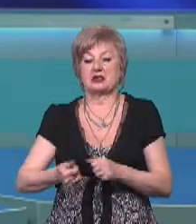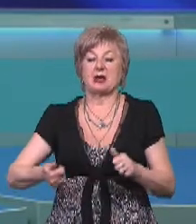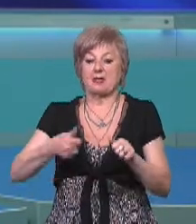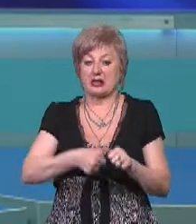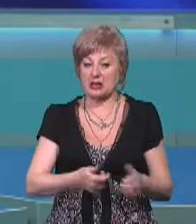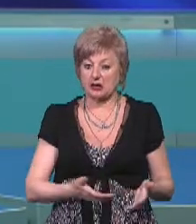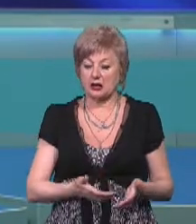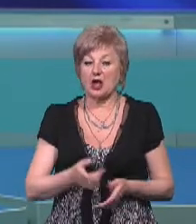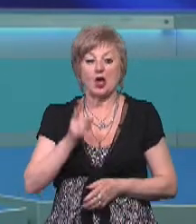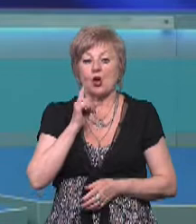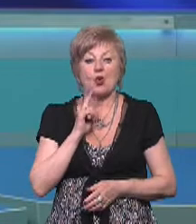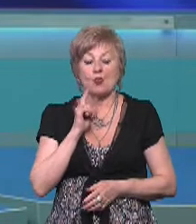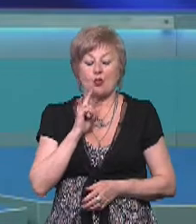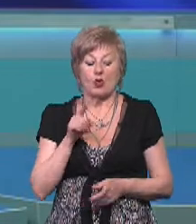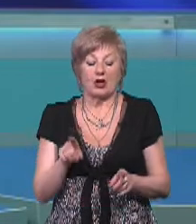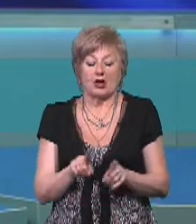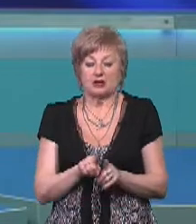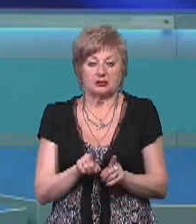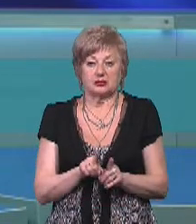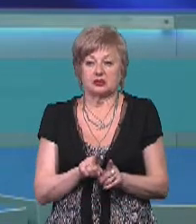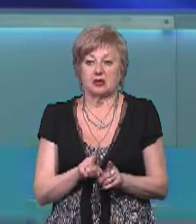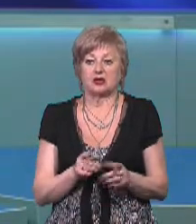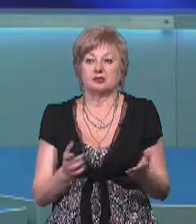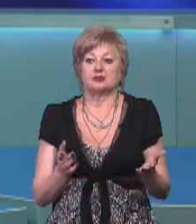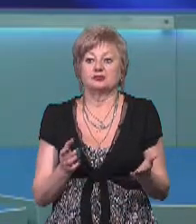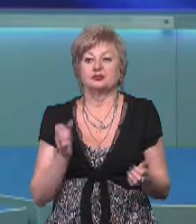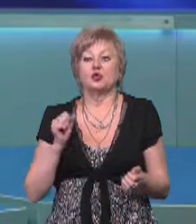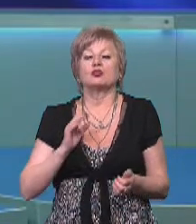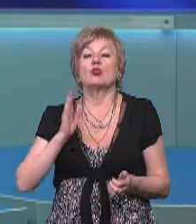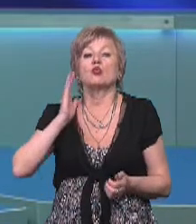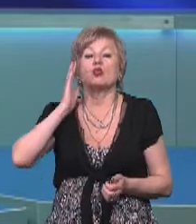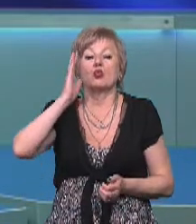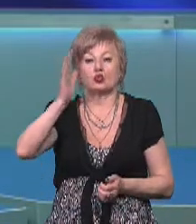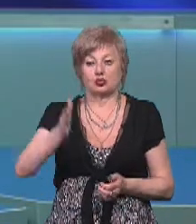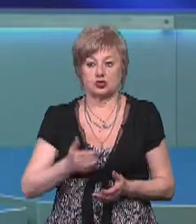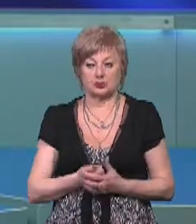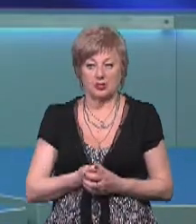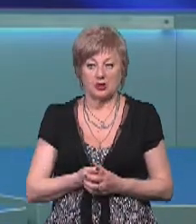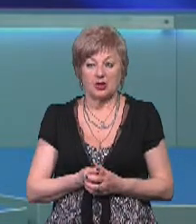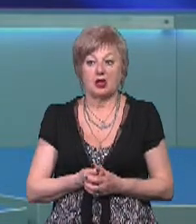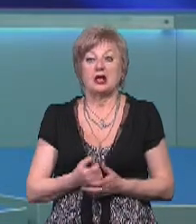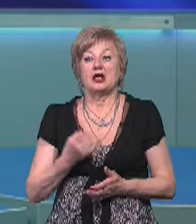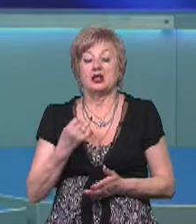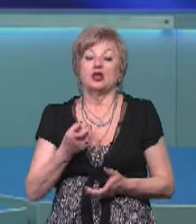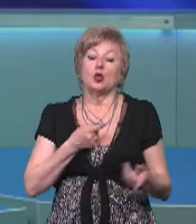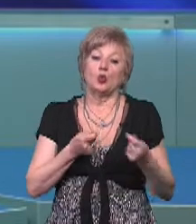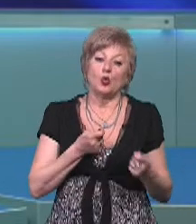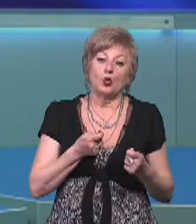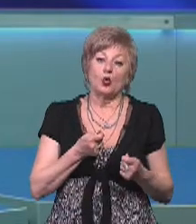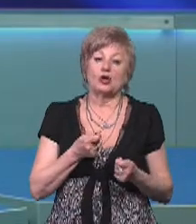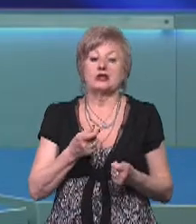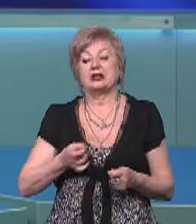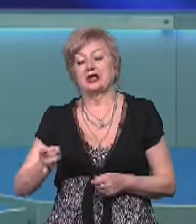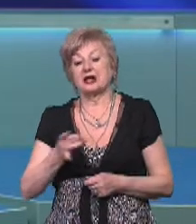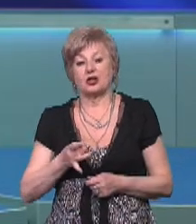приєднання. Поки що, ну, такої саме, ну, це можлива майбутня перспектива, тому що і уряд, і